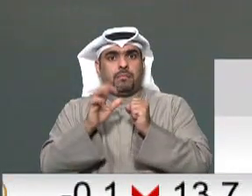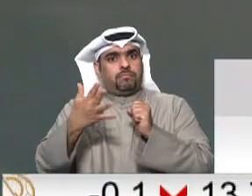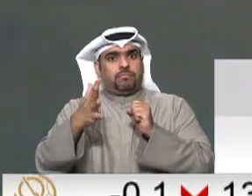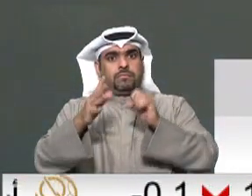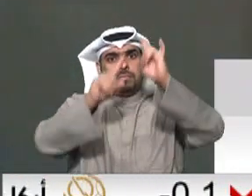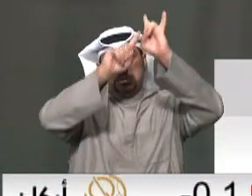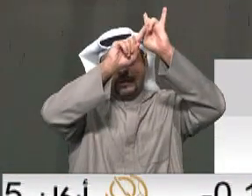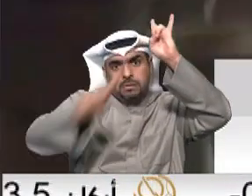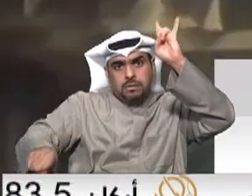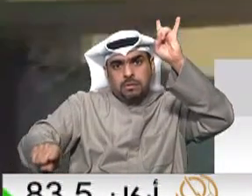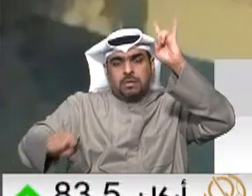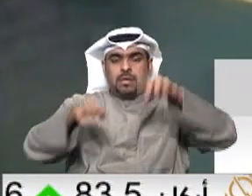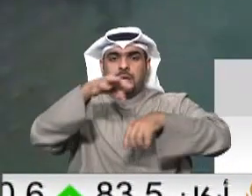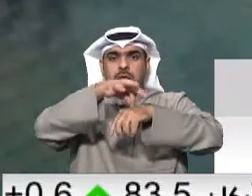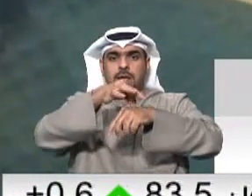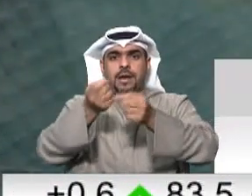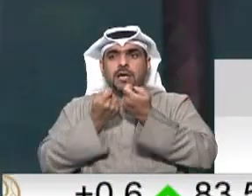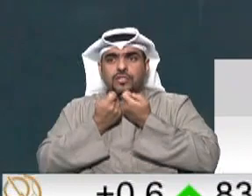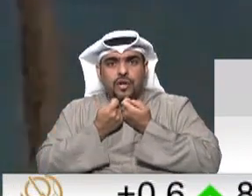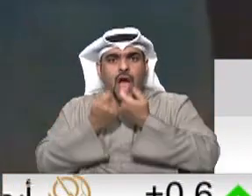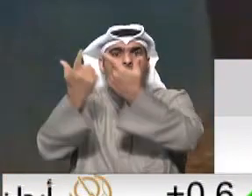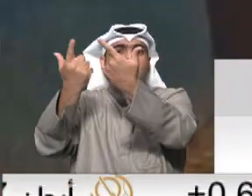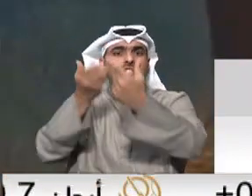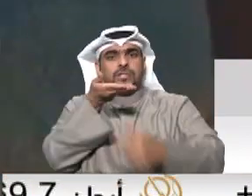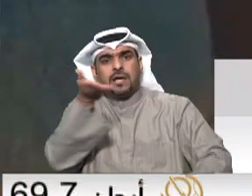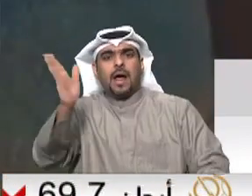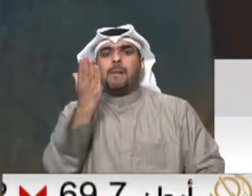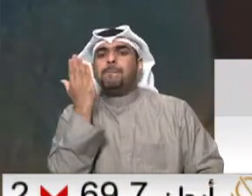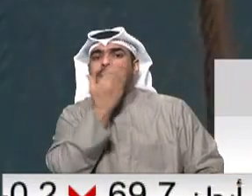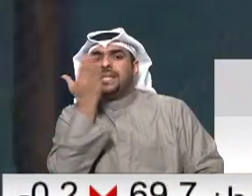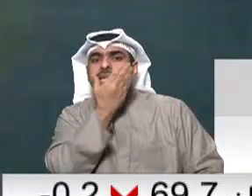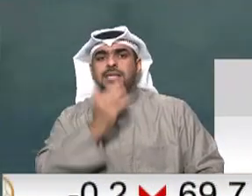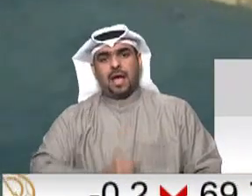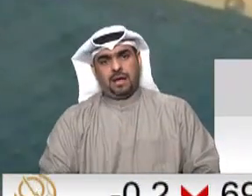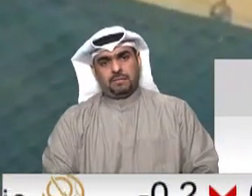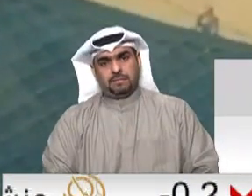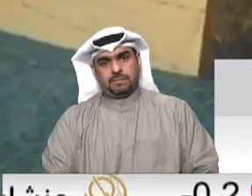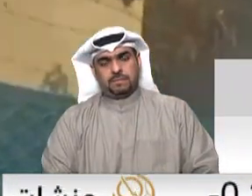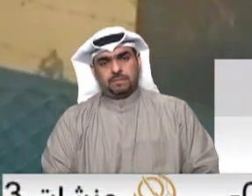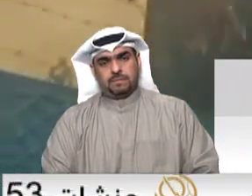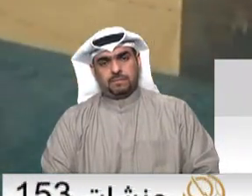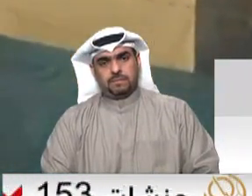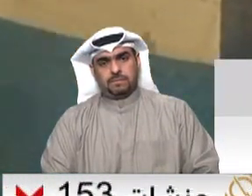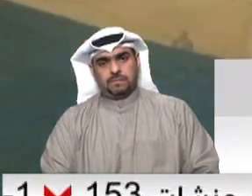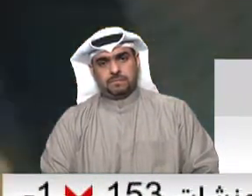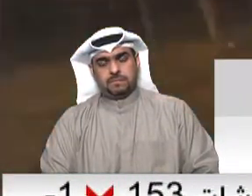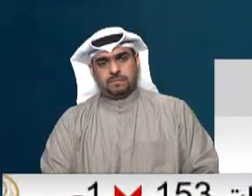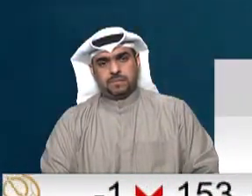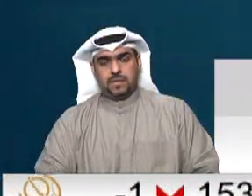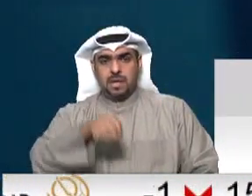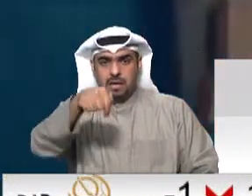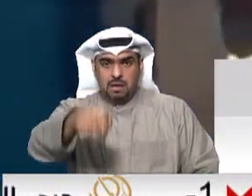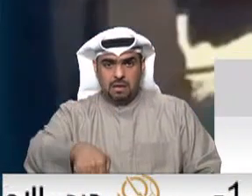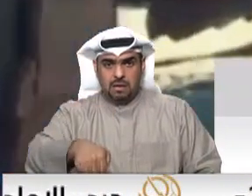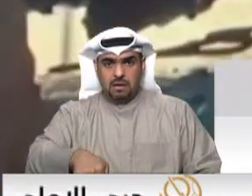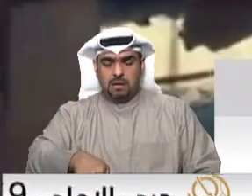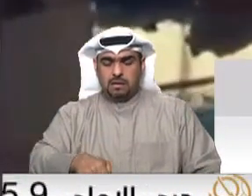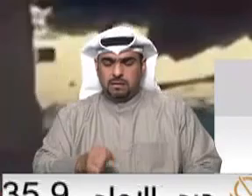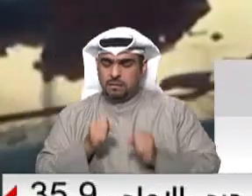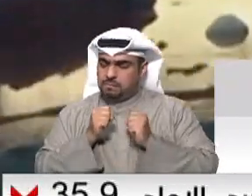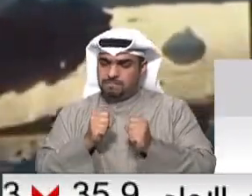هذه المدرسة التابعة للوكالة الأممية لعلها أن تكون لهم نقطة أمان، لكن للأسف